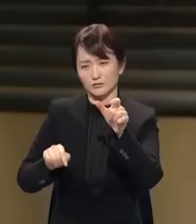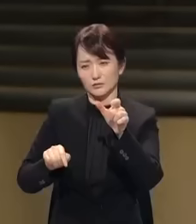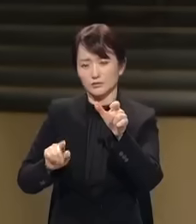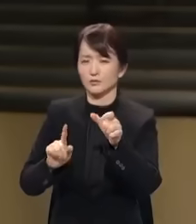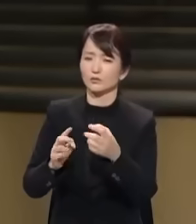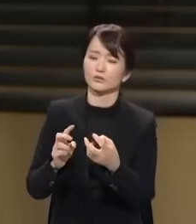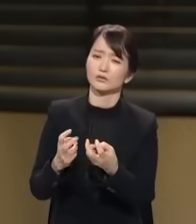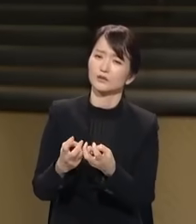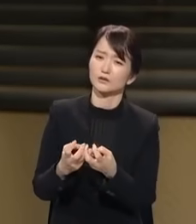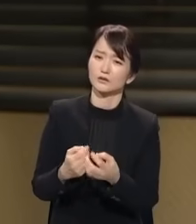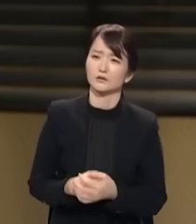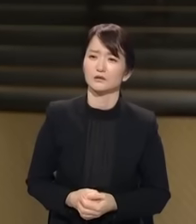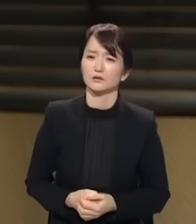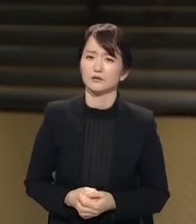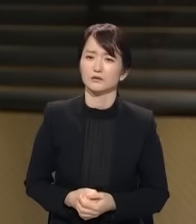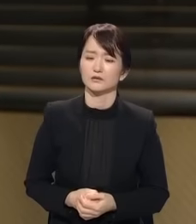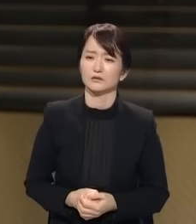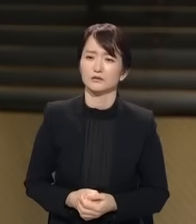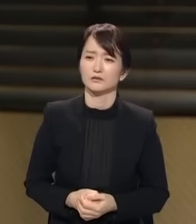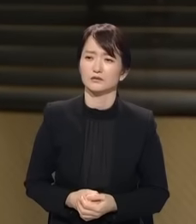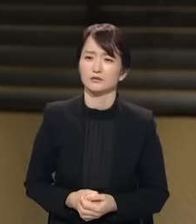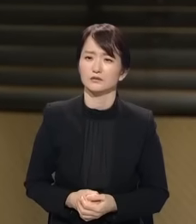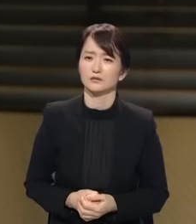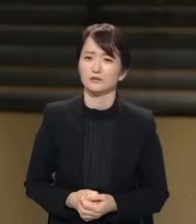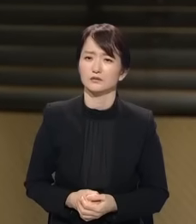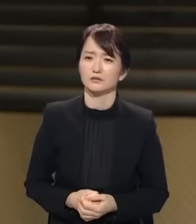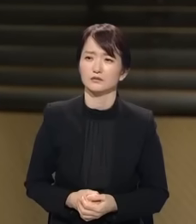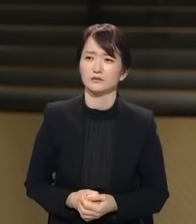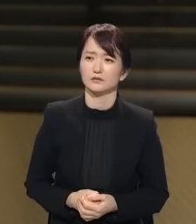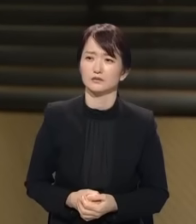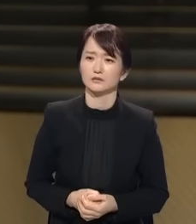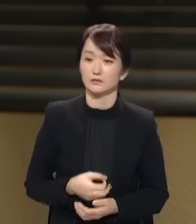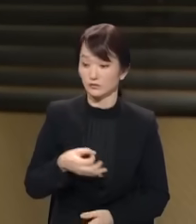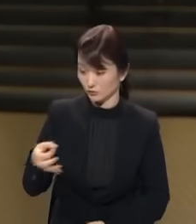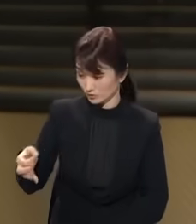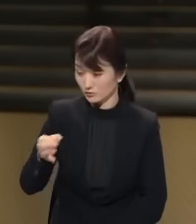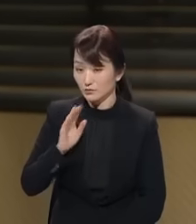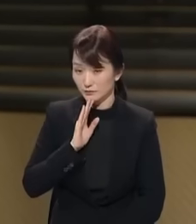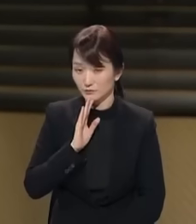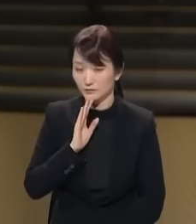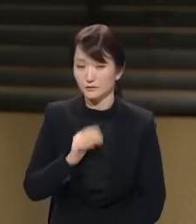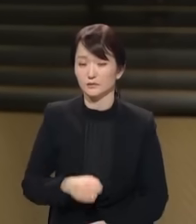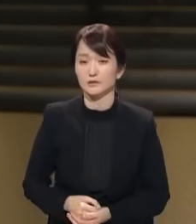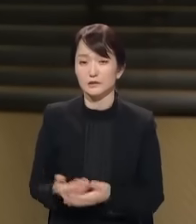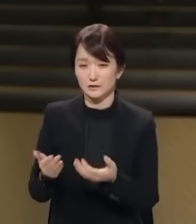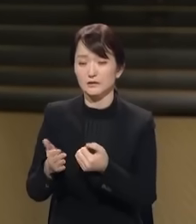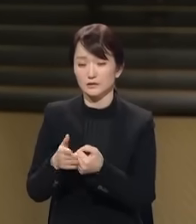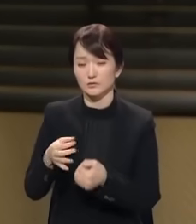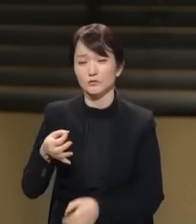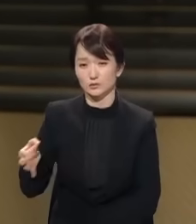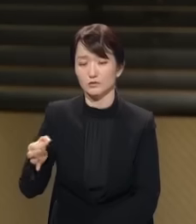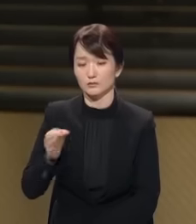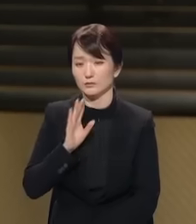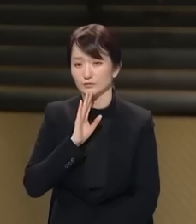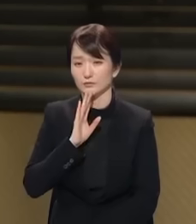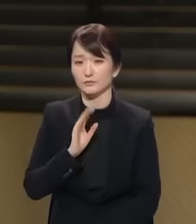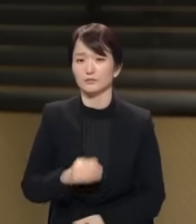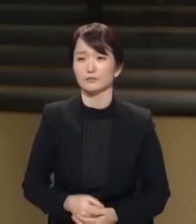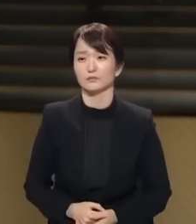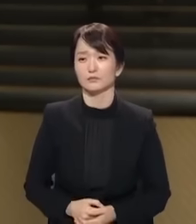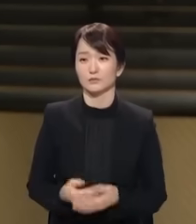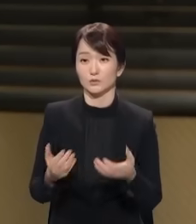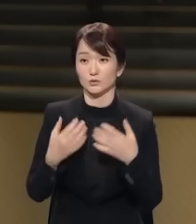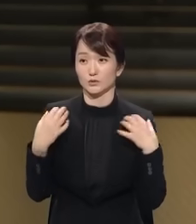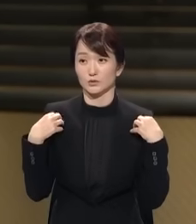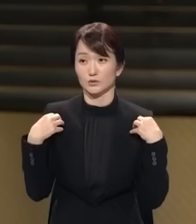부분은 어떻게 해야 될지 뭐 이제 근데 뭐 사실 임금은 줘야 되는 게 맞고요. 사실은 뭐 일했기 때문에 어떠시는 줘야 되고 또